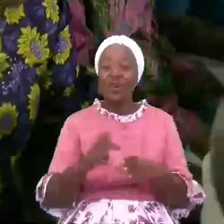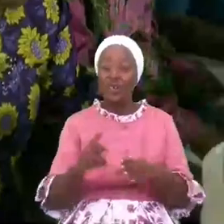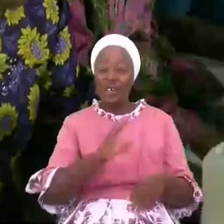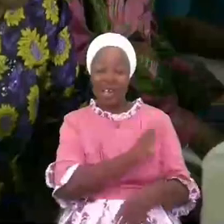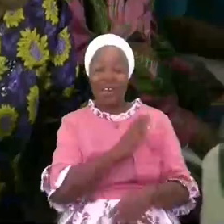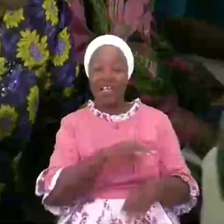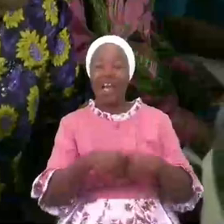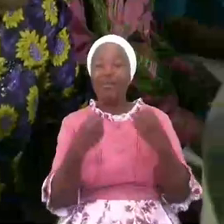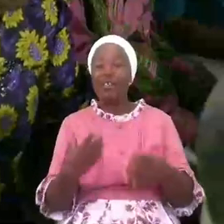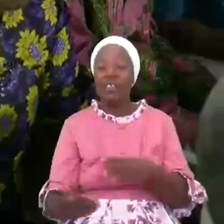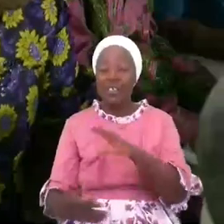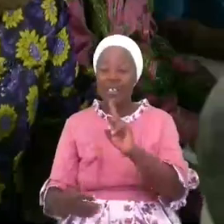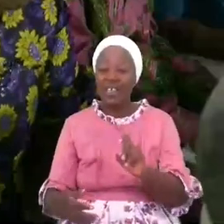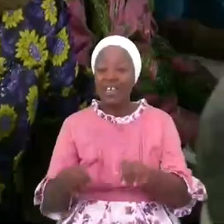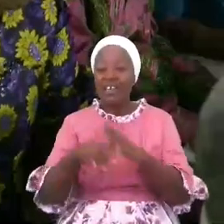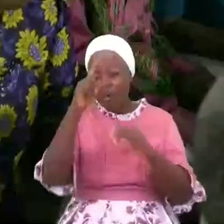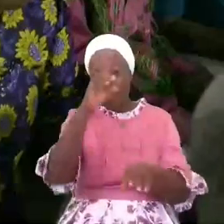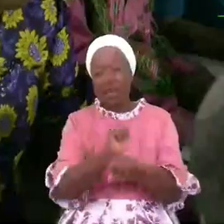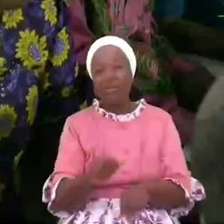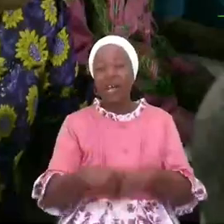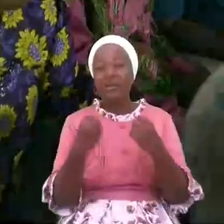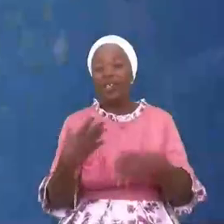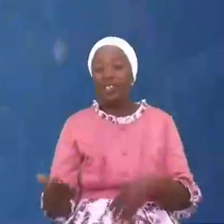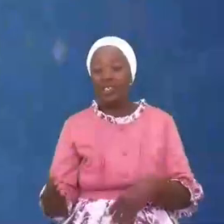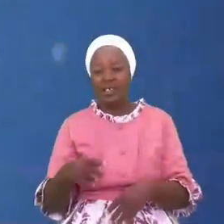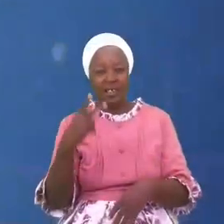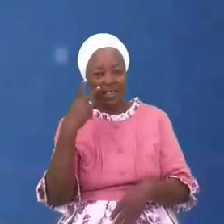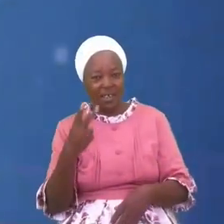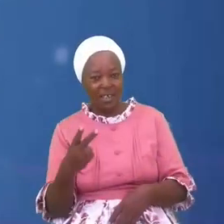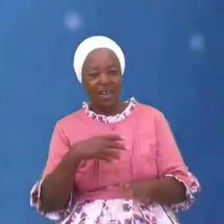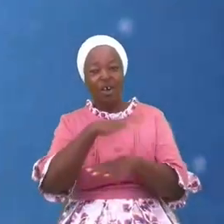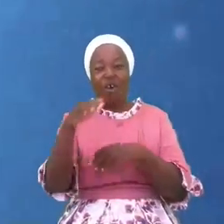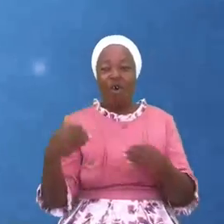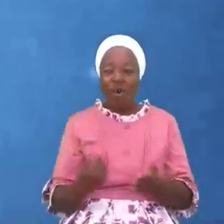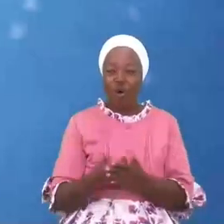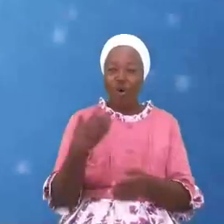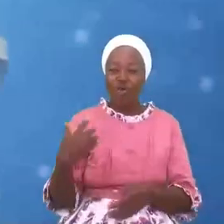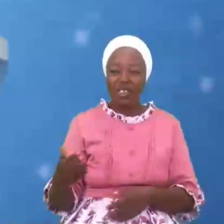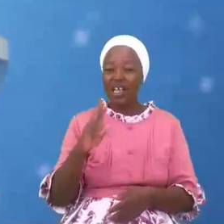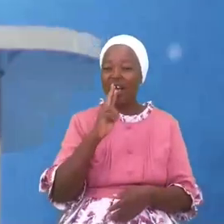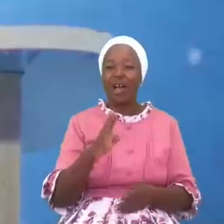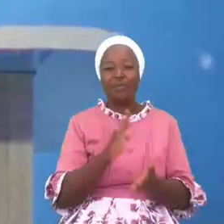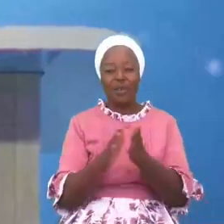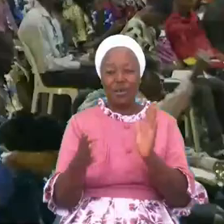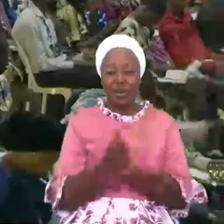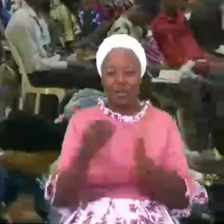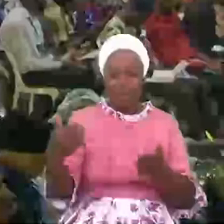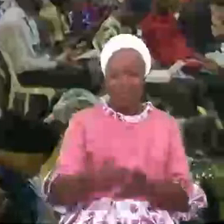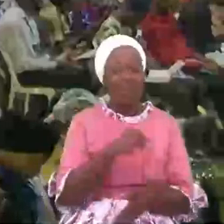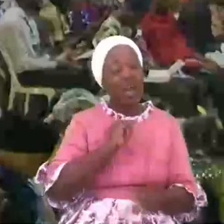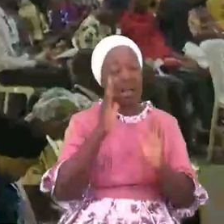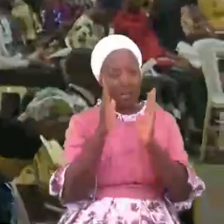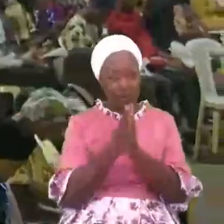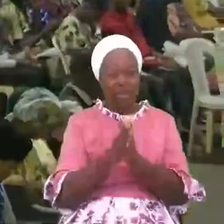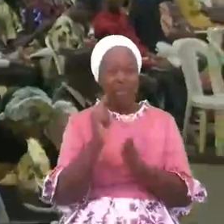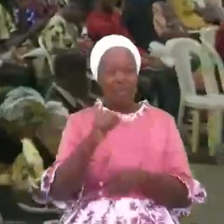combien de choses? Dans tes habitudes, combien de choses? Voici, toutes choses sont devenues nouvelles. Je prie